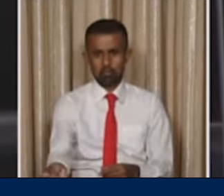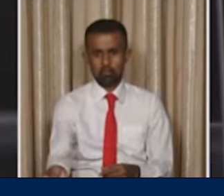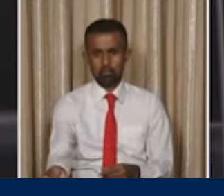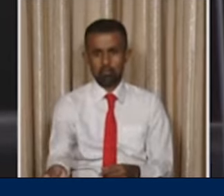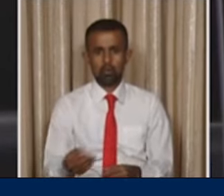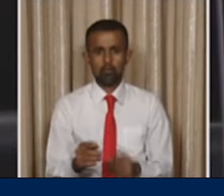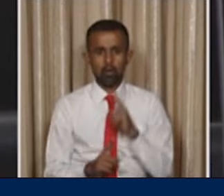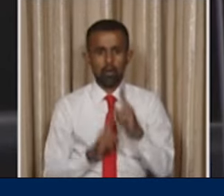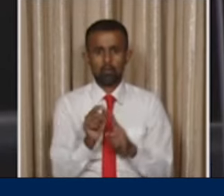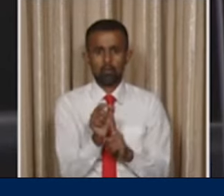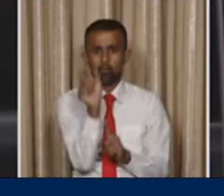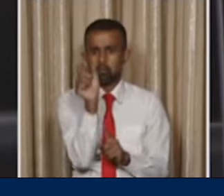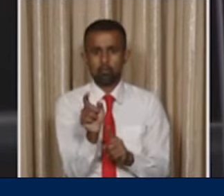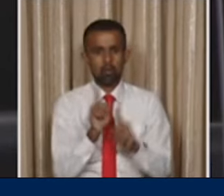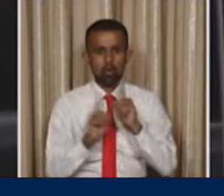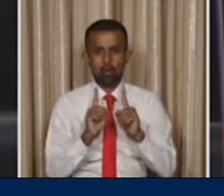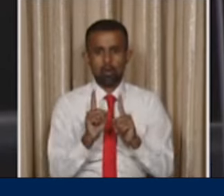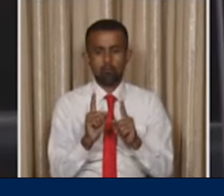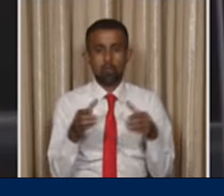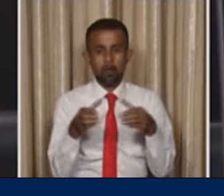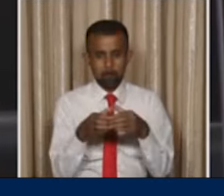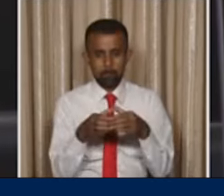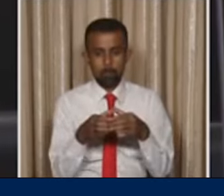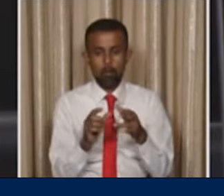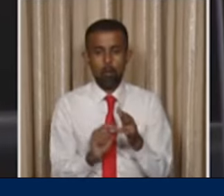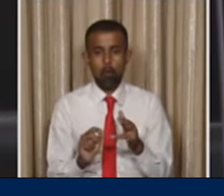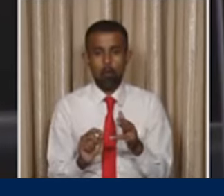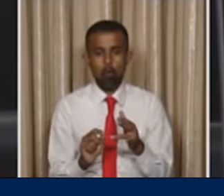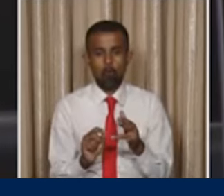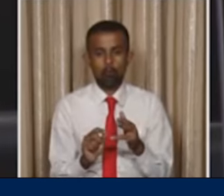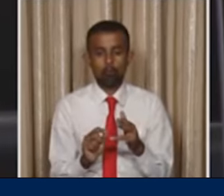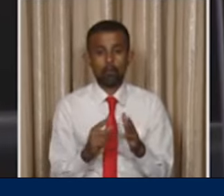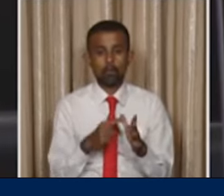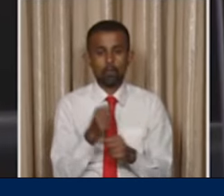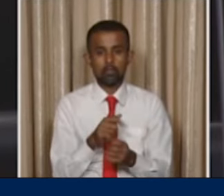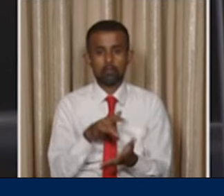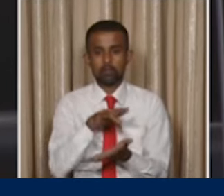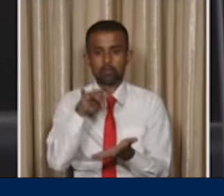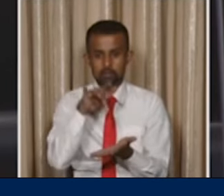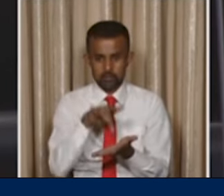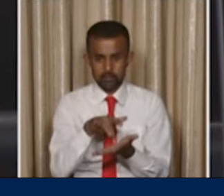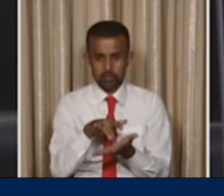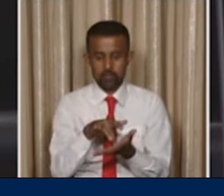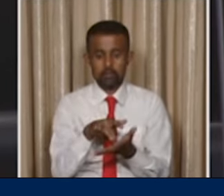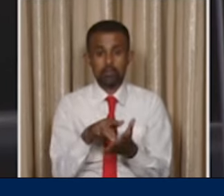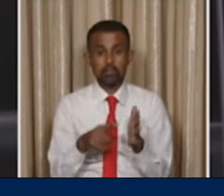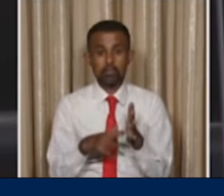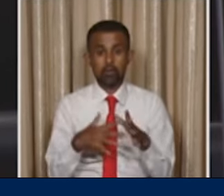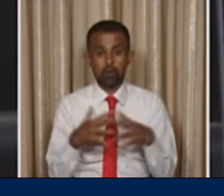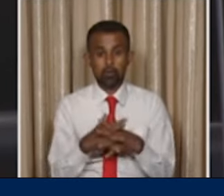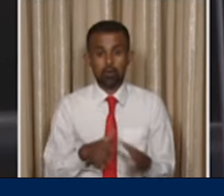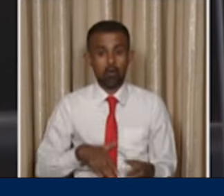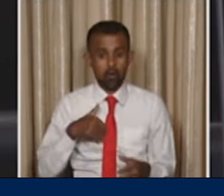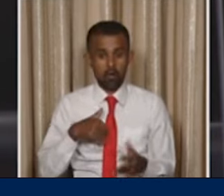අපි කතා කරන්නේ පුද්ගලයන් ගැන නෙවෙයි, ආයතන ගැන. නීතිපති දෙපාර්තමේන්තුව කේන්ද්‍රීය ආයතනයක් මේ රටේ යුක්තිය පසුබිලීමේ